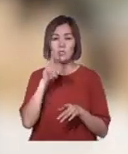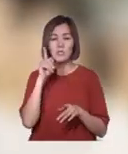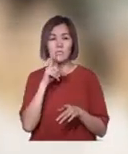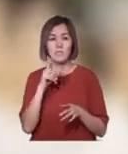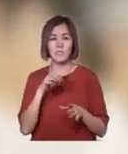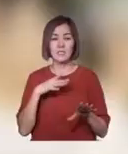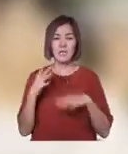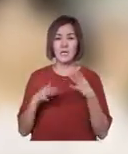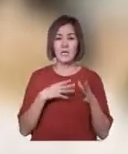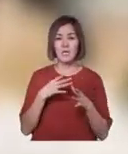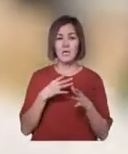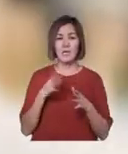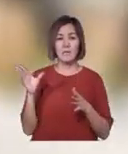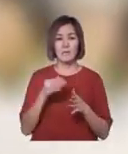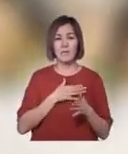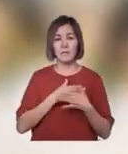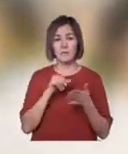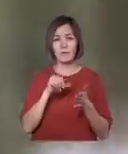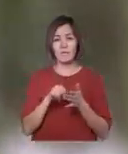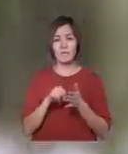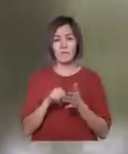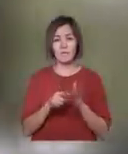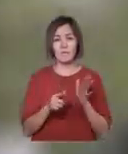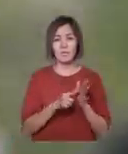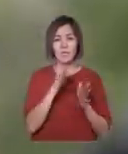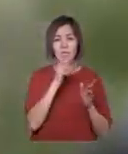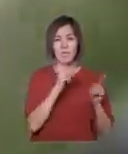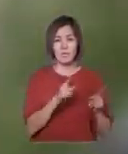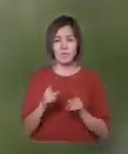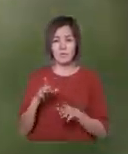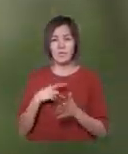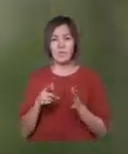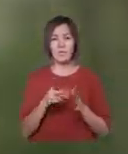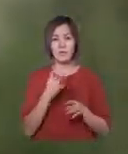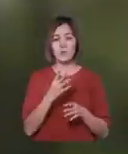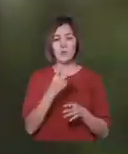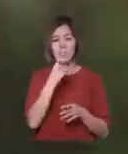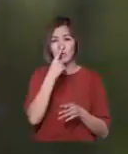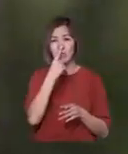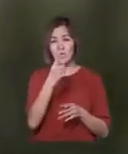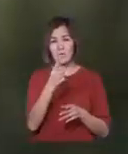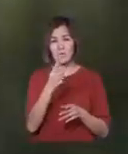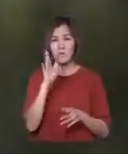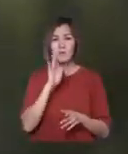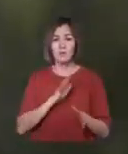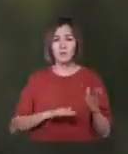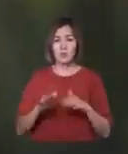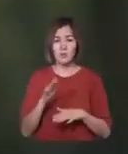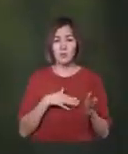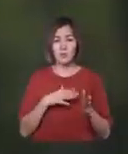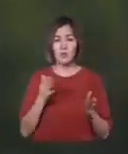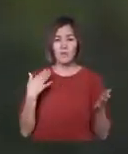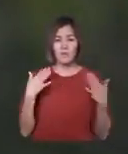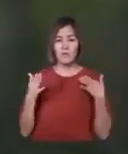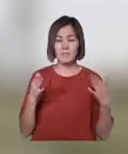шараларына жауап кершілікпен кірісіп кеткен. Жоба 7 кезеңнен тұрады. Жарыс аясында 4 шақырымға жүгіру, суда жүзу, арнай фитнес